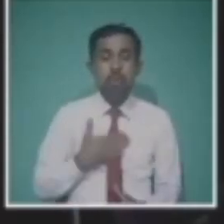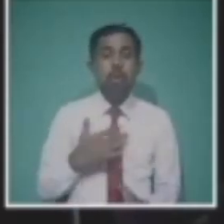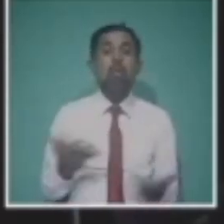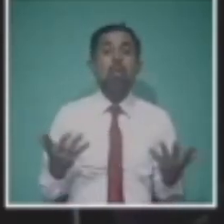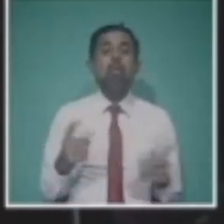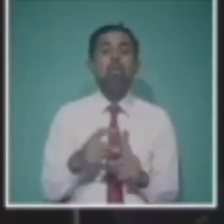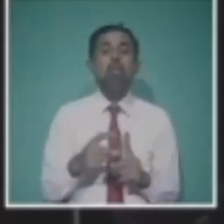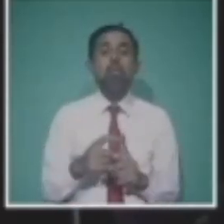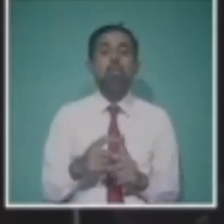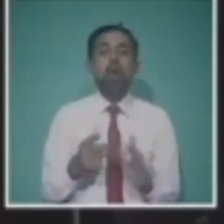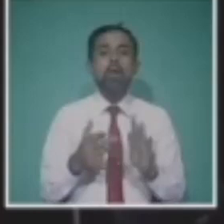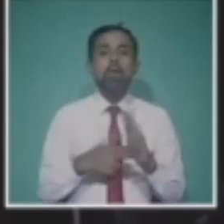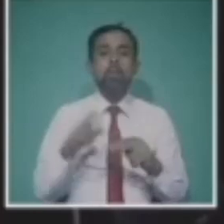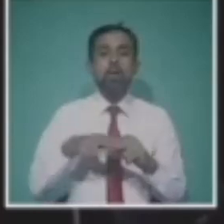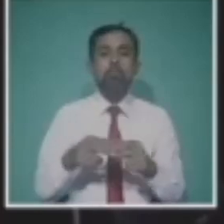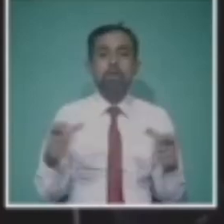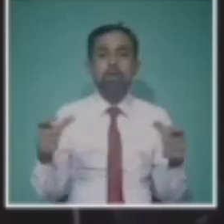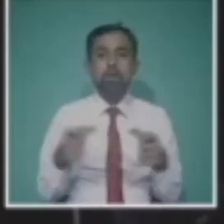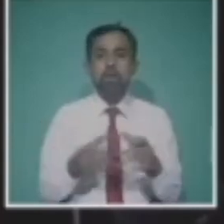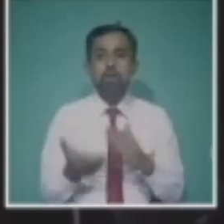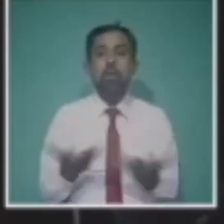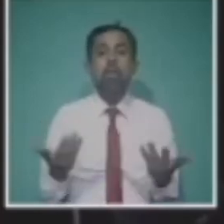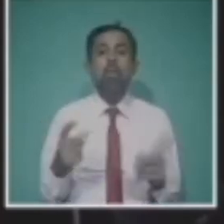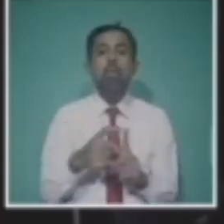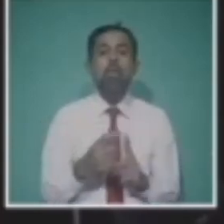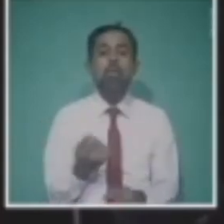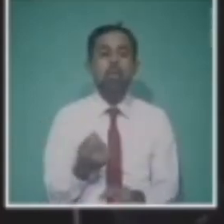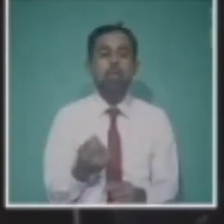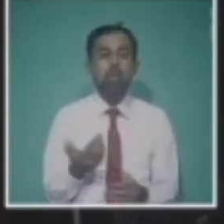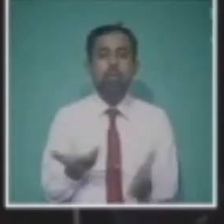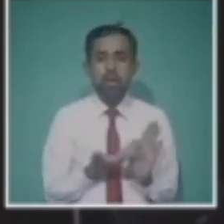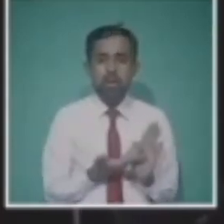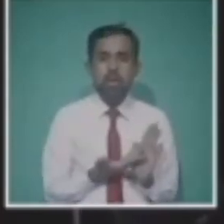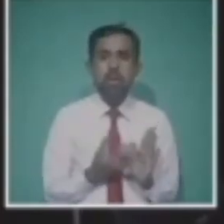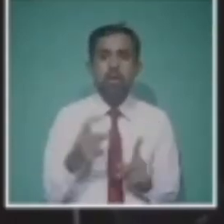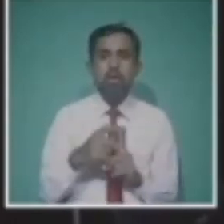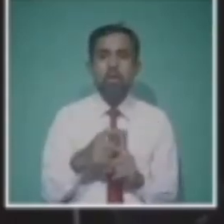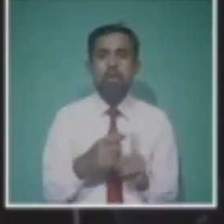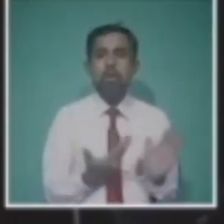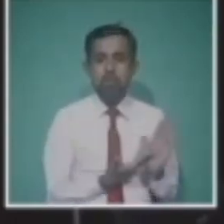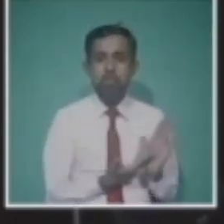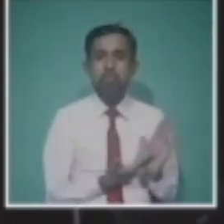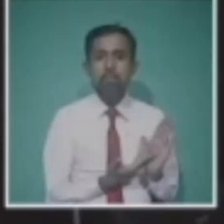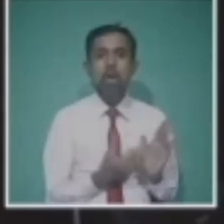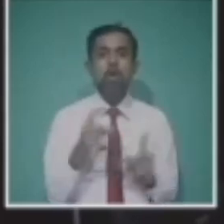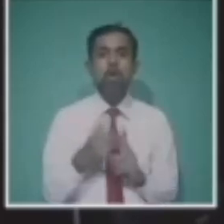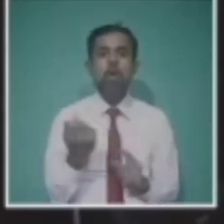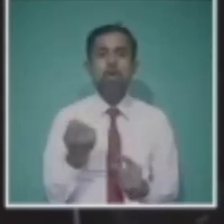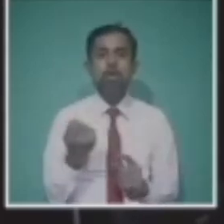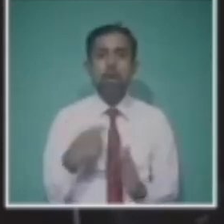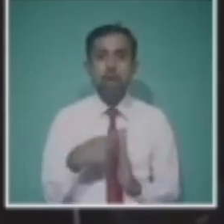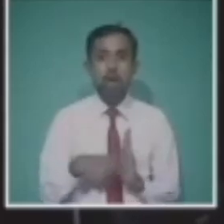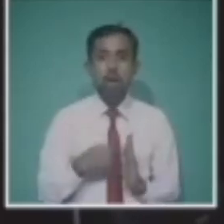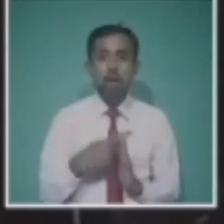ඩොලර්, IMF එකත් එක්ක නොයන්න නම් කෝ ඩොලර්. මේ තියෙන ඩොලර්, ඒ ඩොලර්